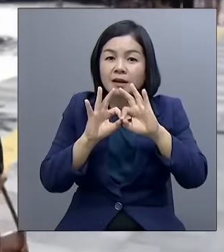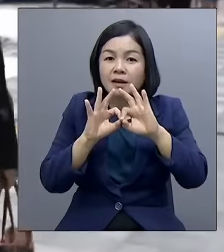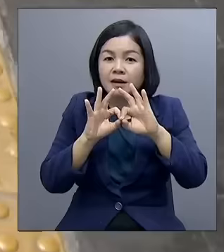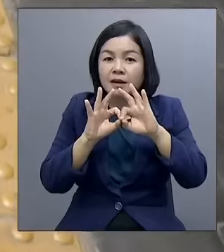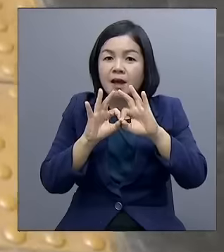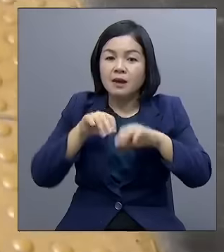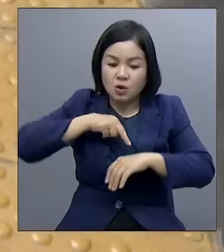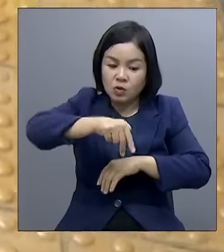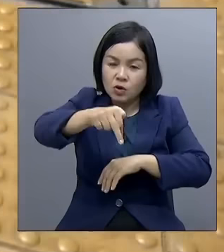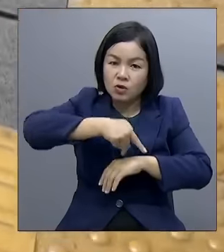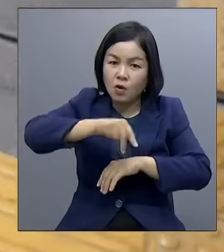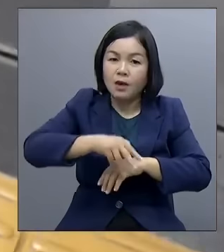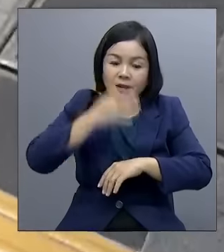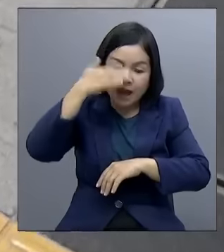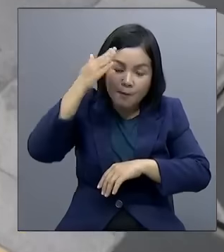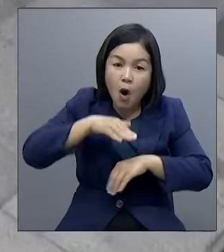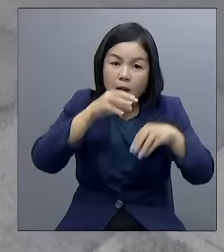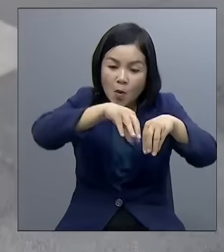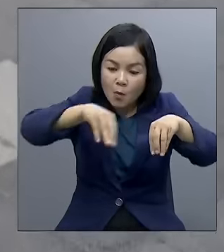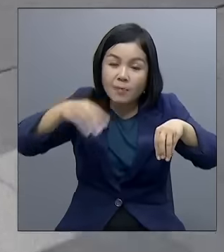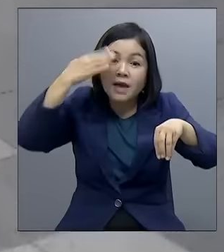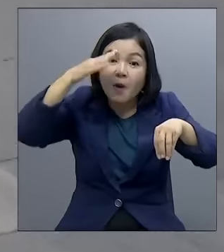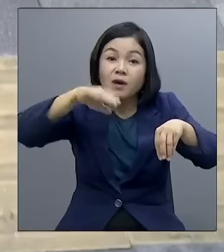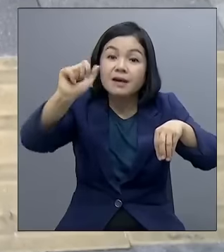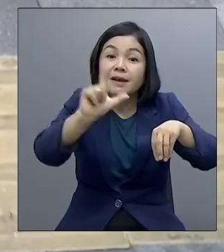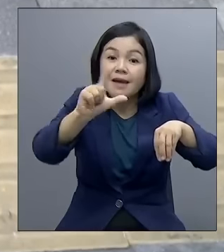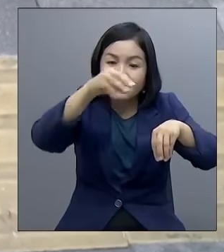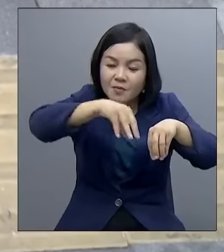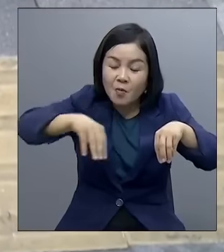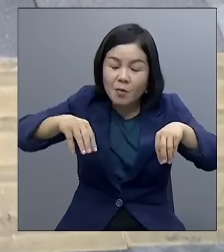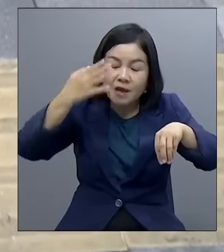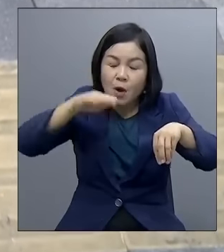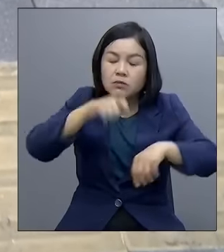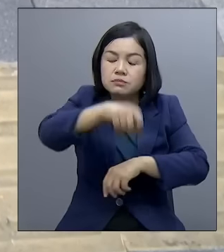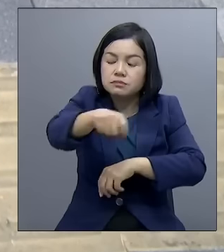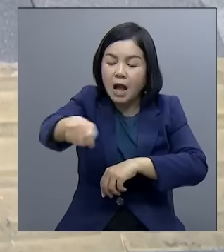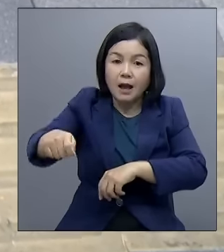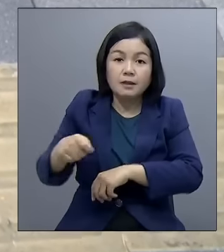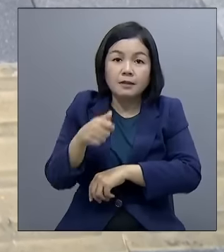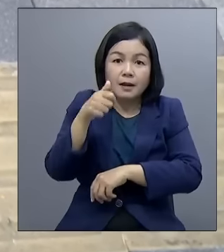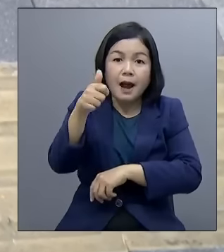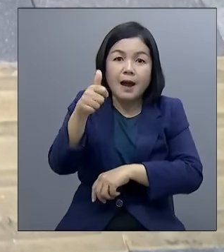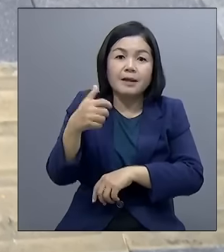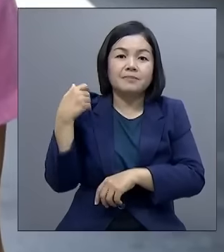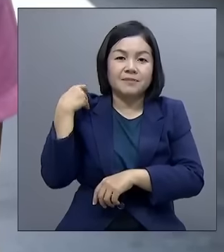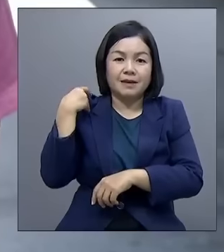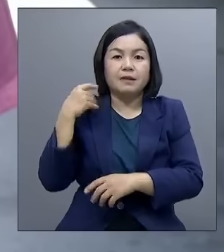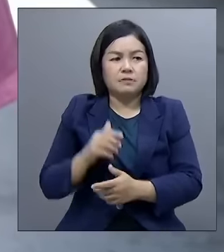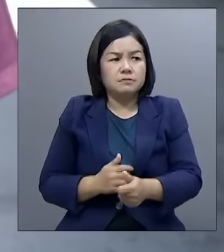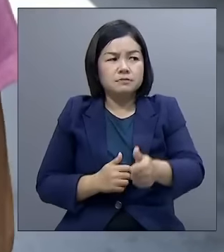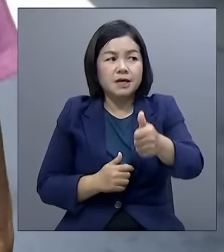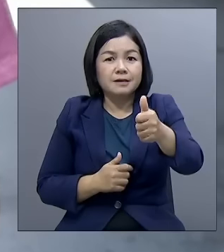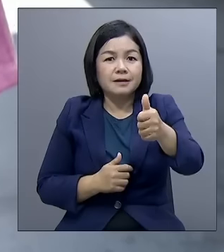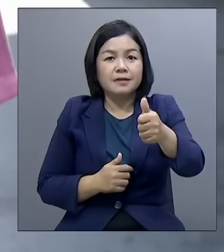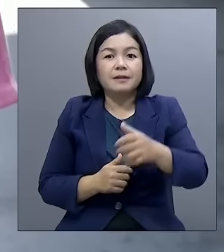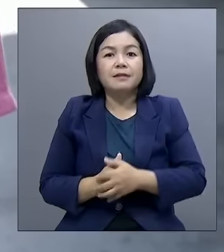ทางเท้าสำหรับคนตาบอดอะไรพวกนี้ใช่ไหมคะเขาก็สามารถใช้นี่เป็นไกด์ในการเดินก็ดีขึ้นอะฮะ